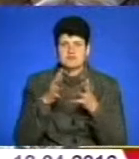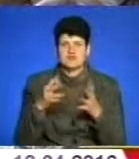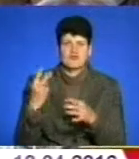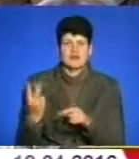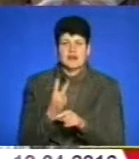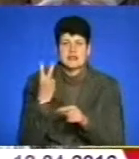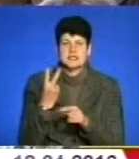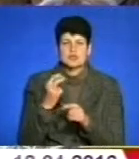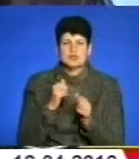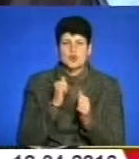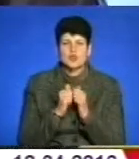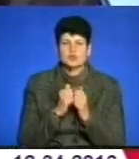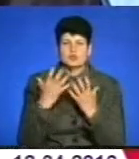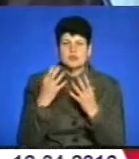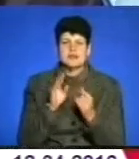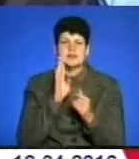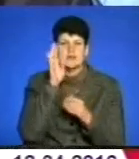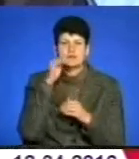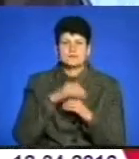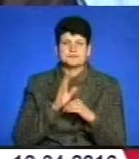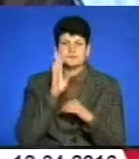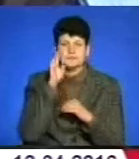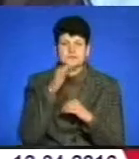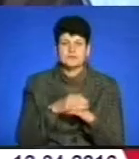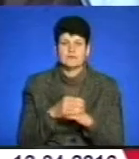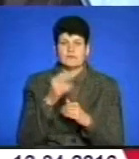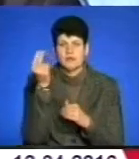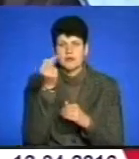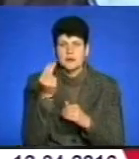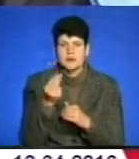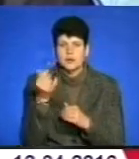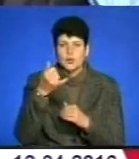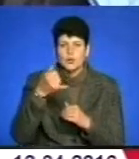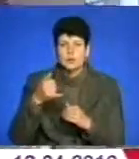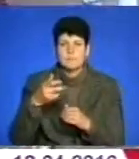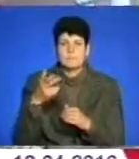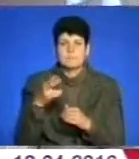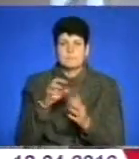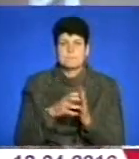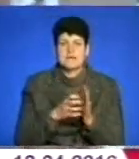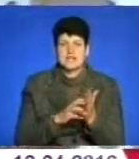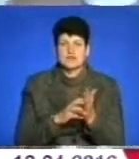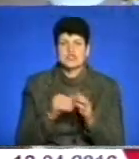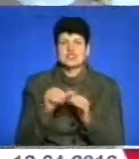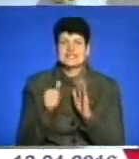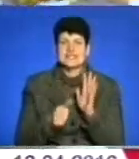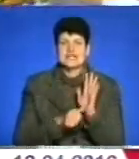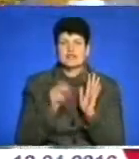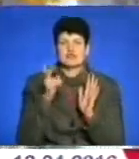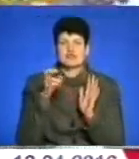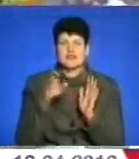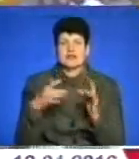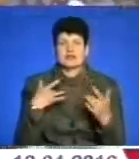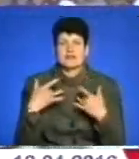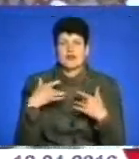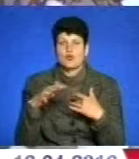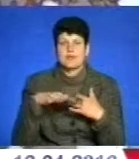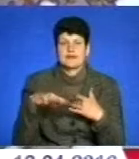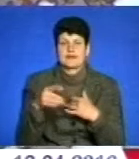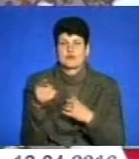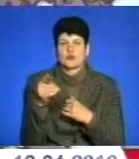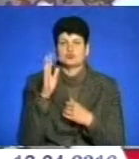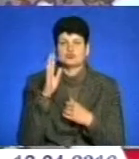Щодня від ранку і до пізнього вечора розфарбовують печиво, адже необхідно вкластися в термін. 16 квітня на театральному майдані